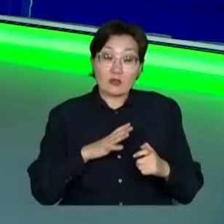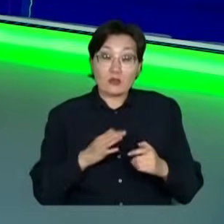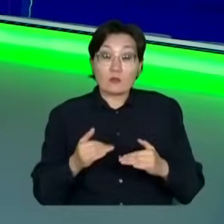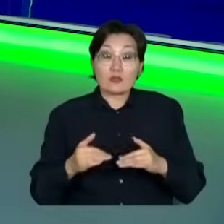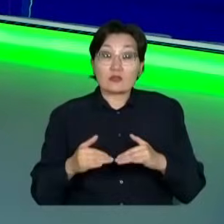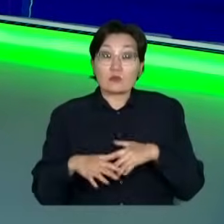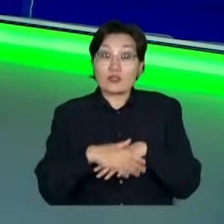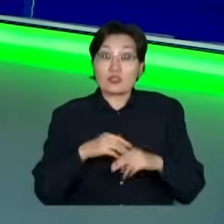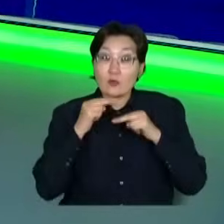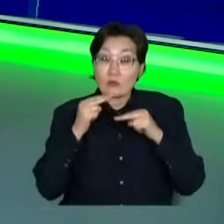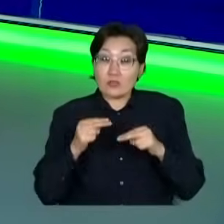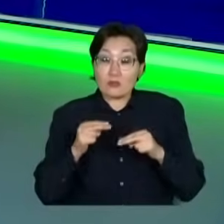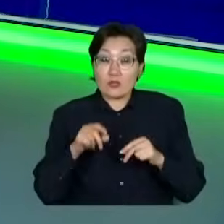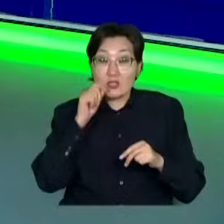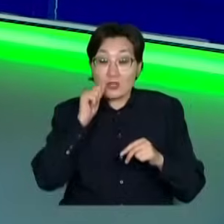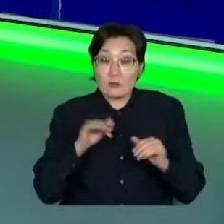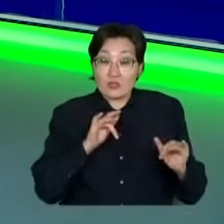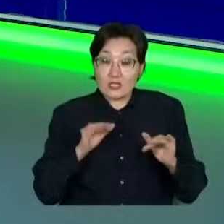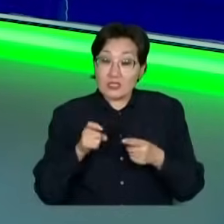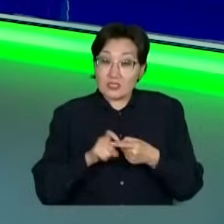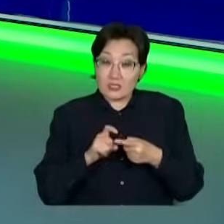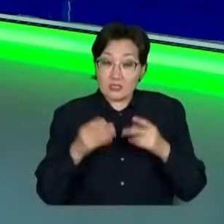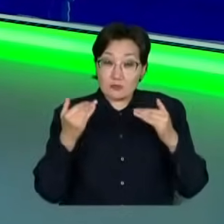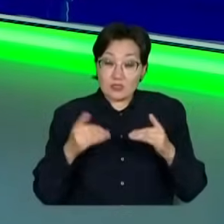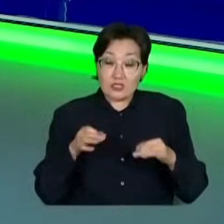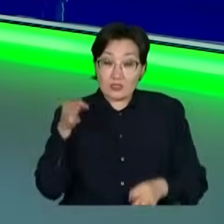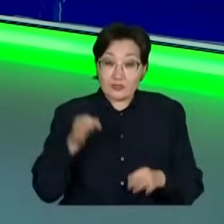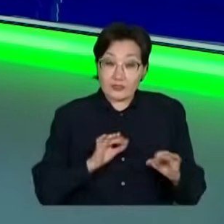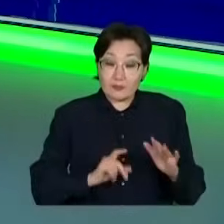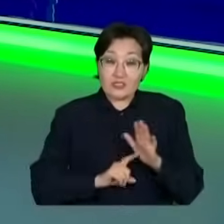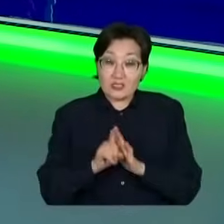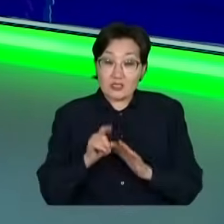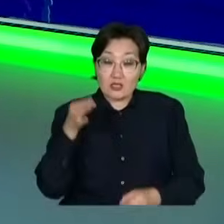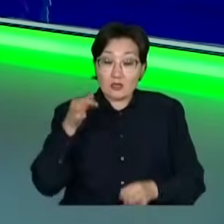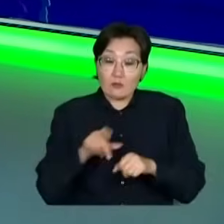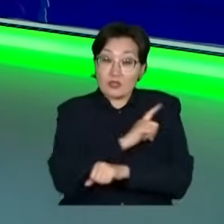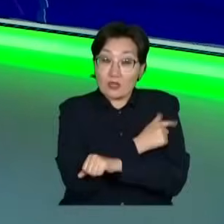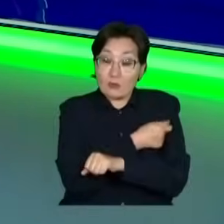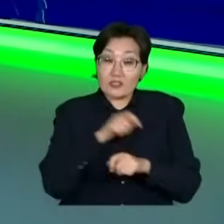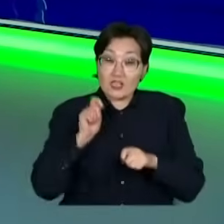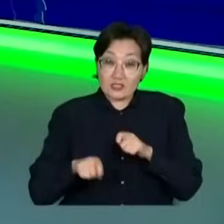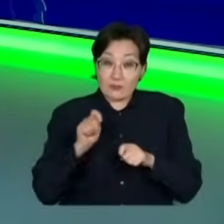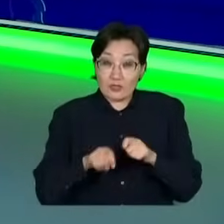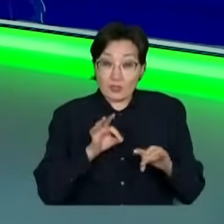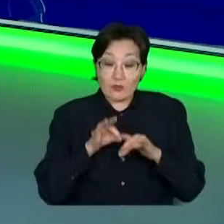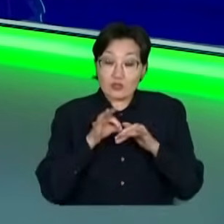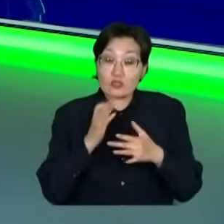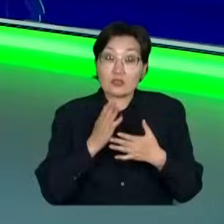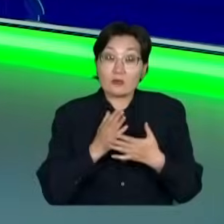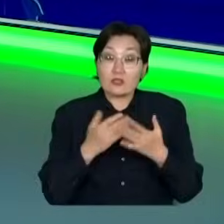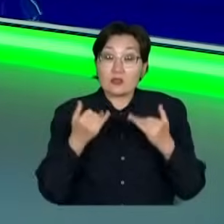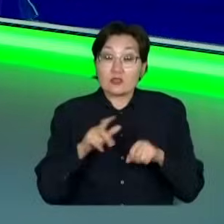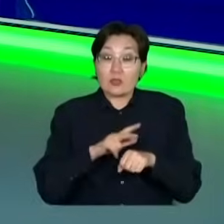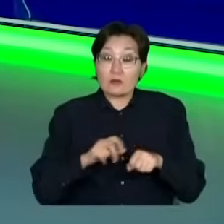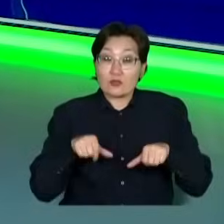Қоғам назарын аударған жігіттердің әрекетіне қатысты қазір қылмыстық іс қозғалып, сот медициналық сараптама тағайындалыпты. Енді